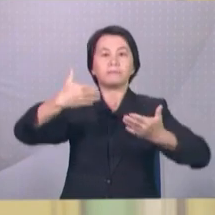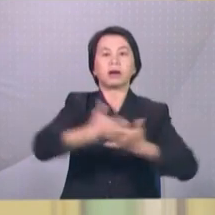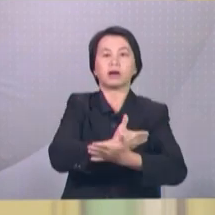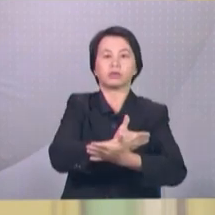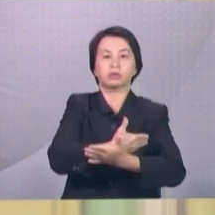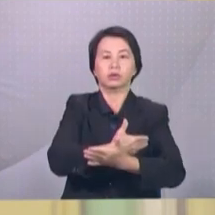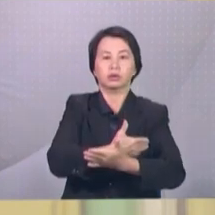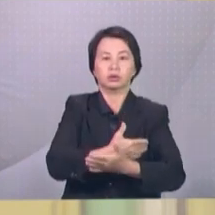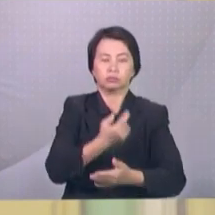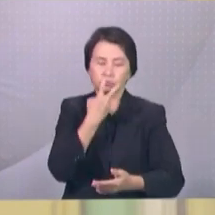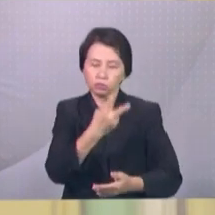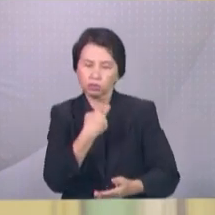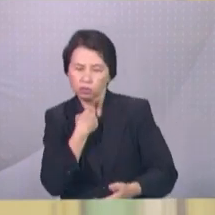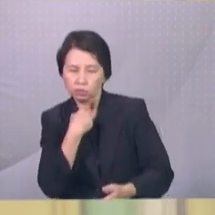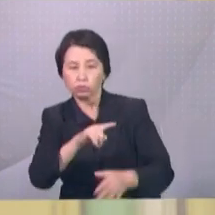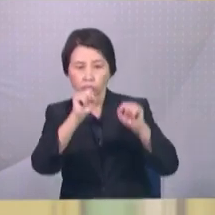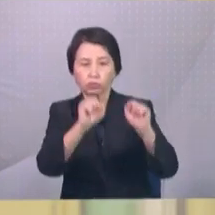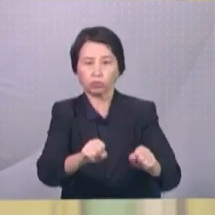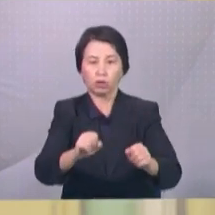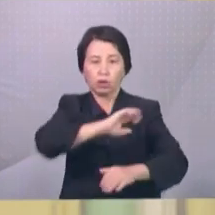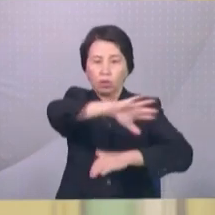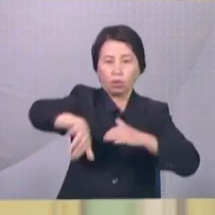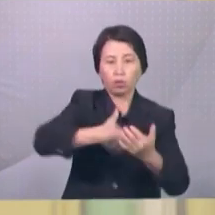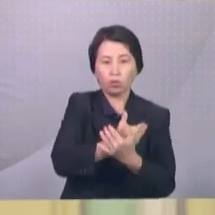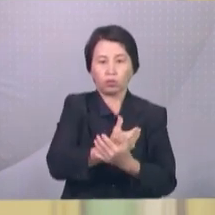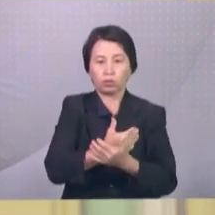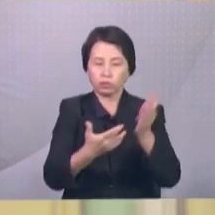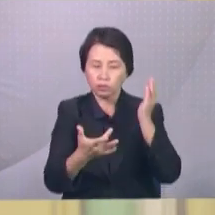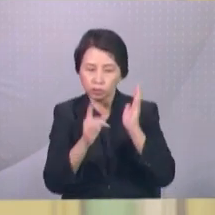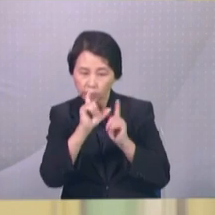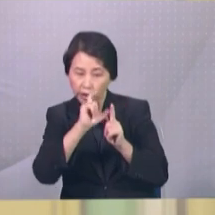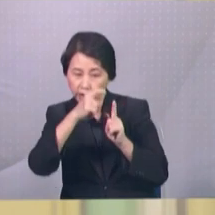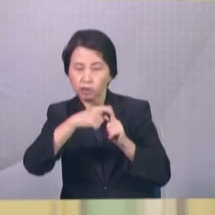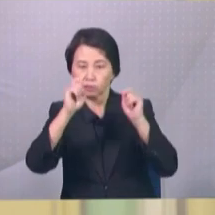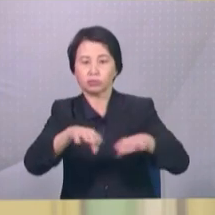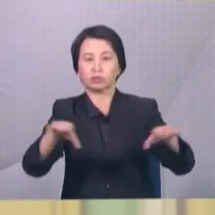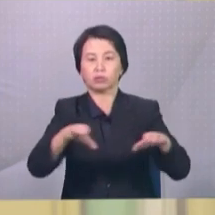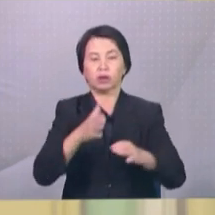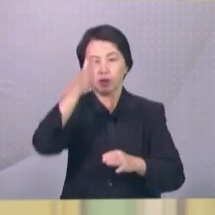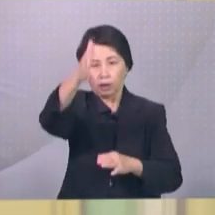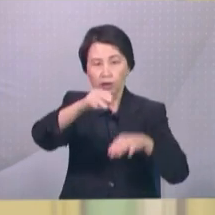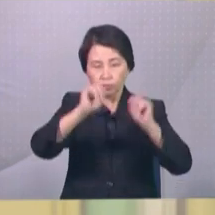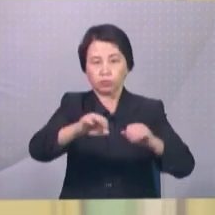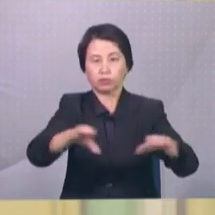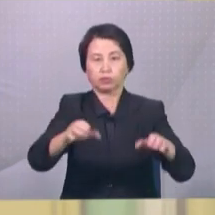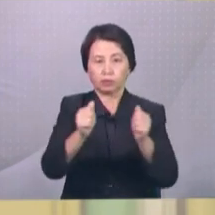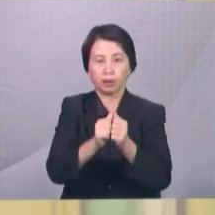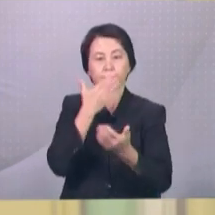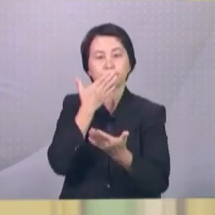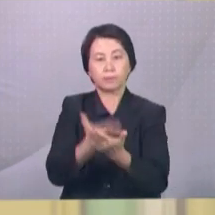kira kekangan yang ada untuk membolehkan segala perkara teknikal yang perlu dilaksanakan akan dapat dilaksanakan dengan